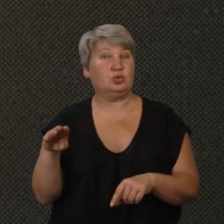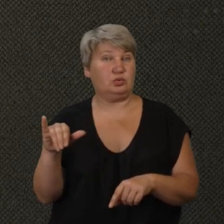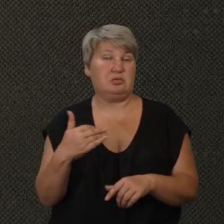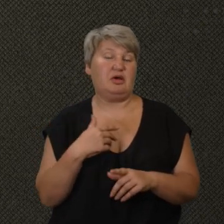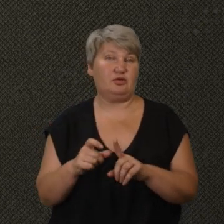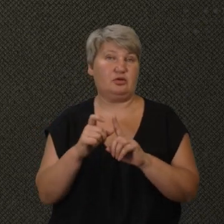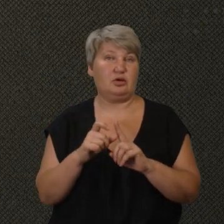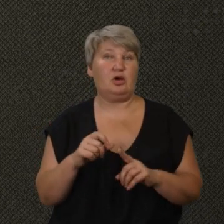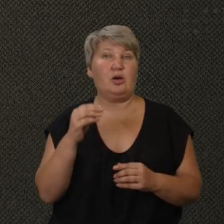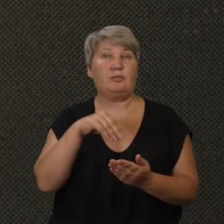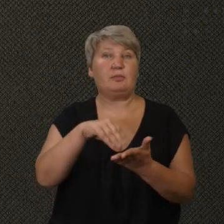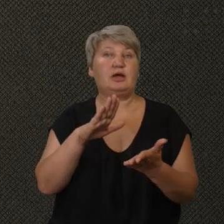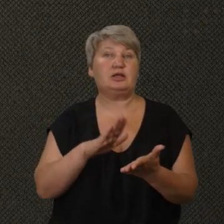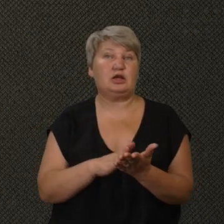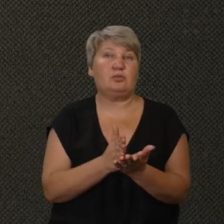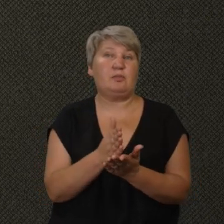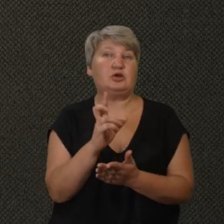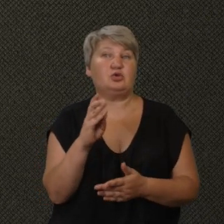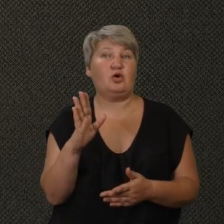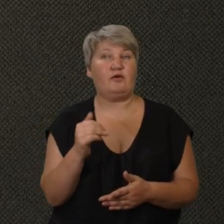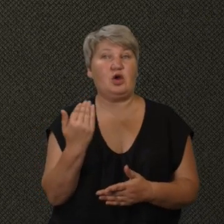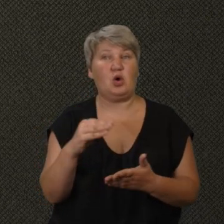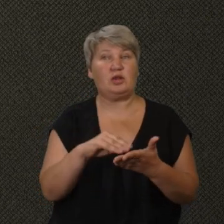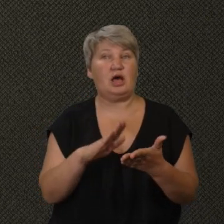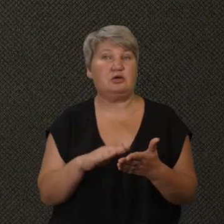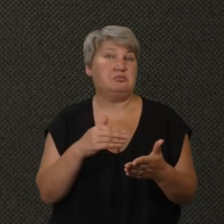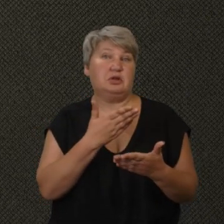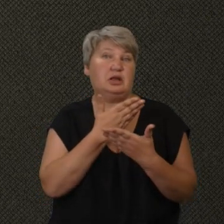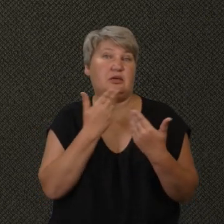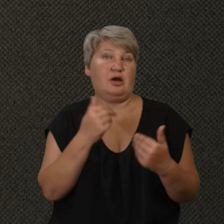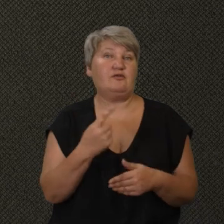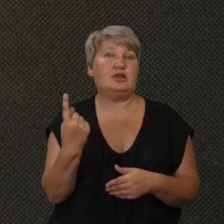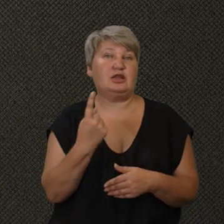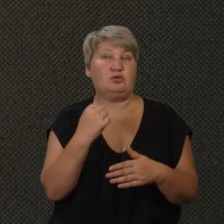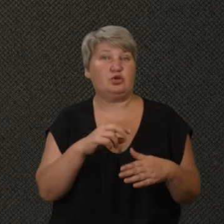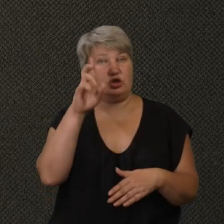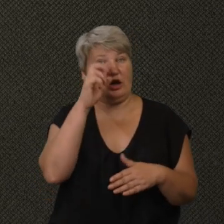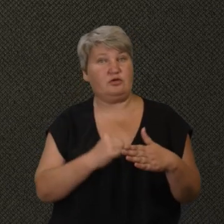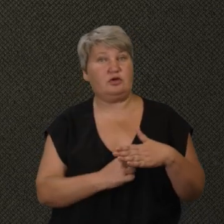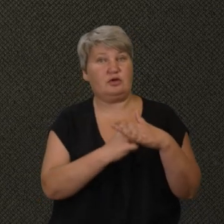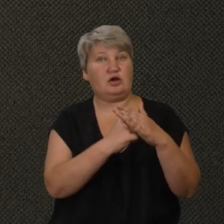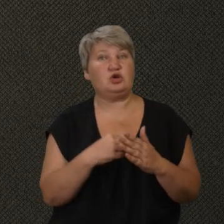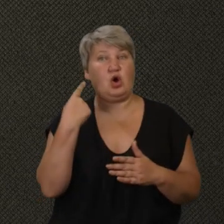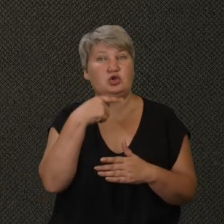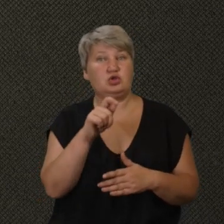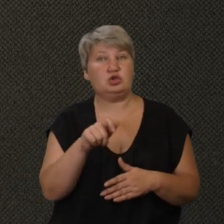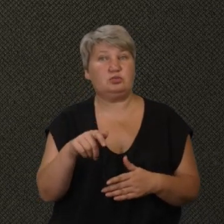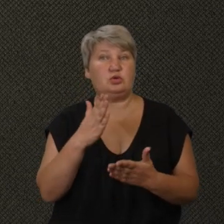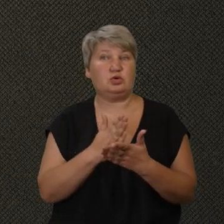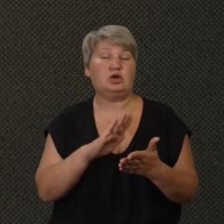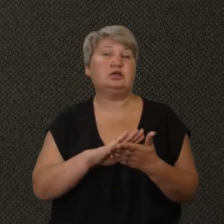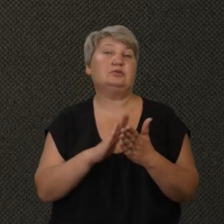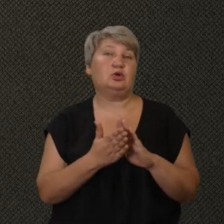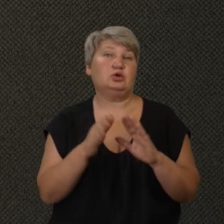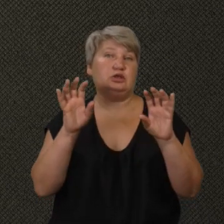При призначенні на посаду баженкова його Дані були відсутні у єдиному державному реєстрі осіб щодо яких застосовано положення Закону України